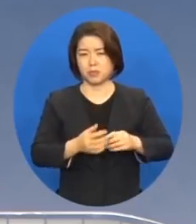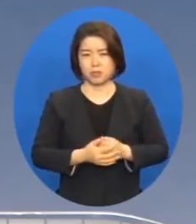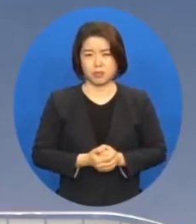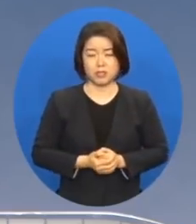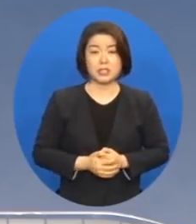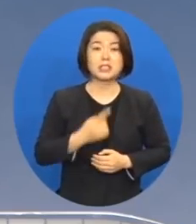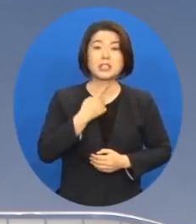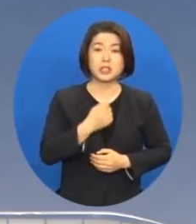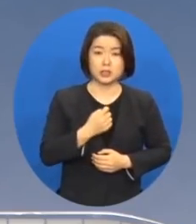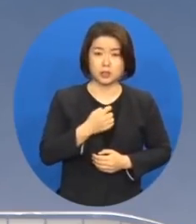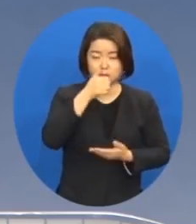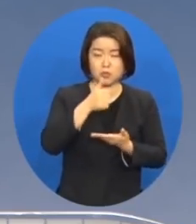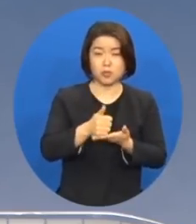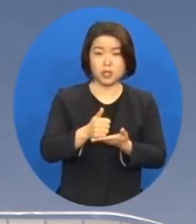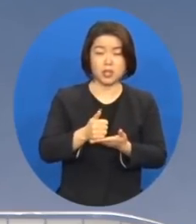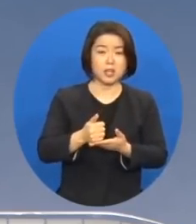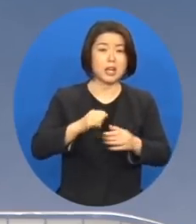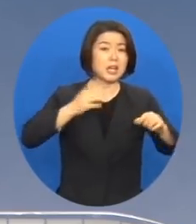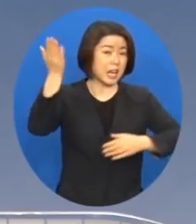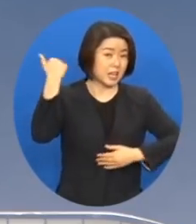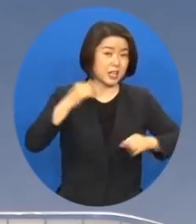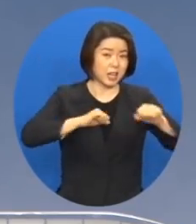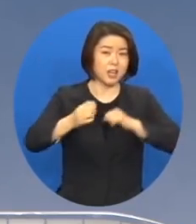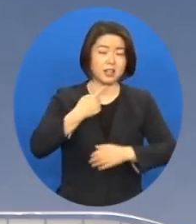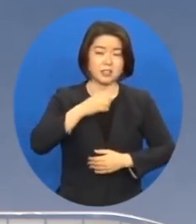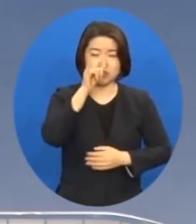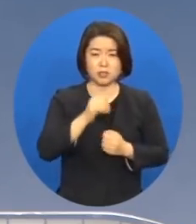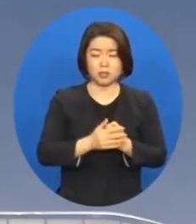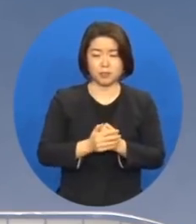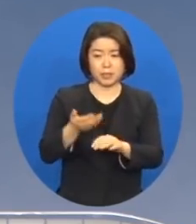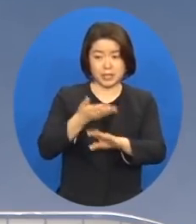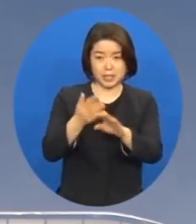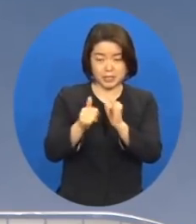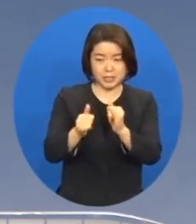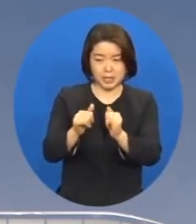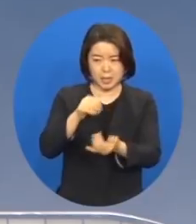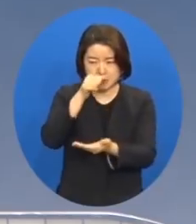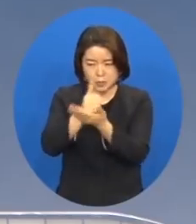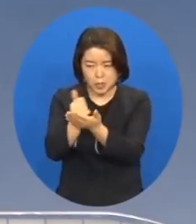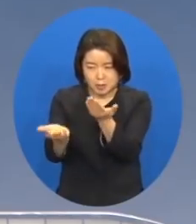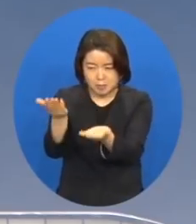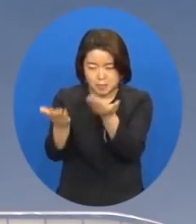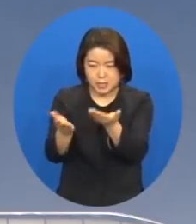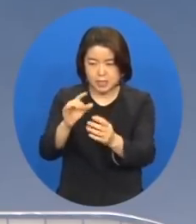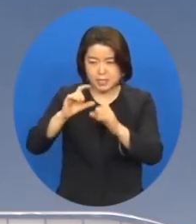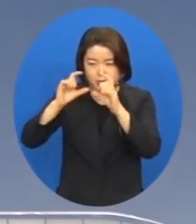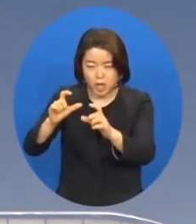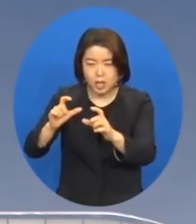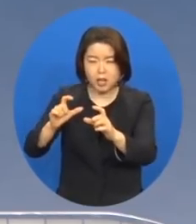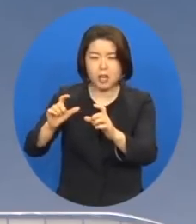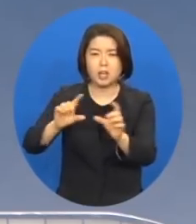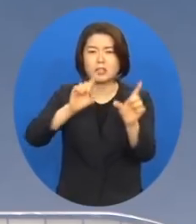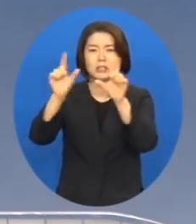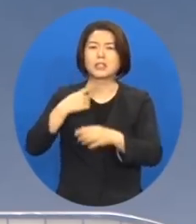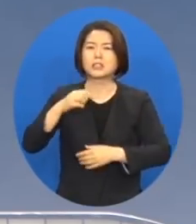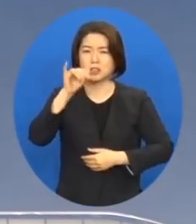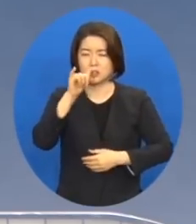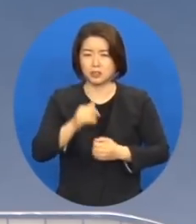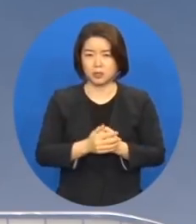그런 죄를 저도 지으면서 다른 사람을 판단하고 정죄하고 살았으니